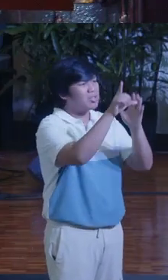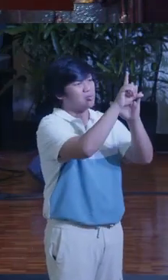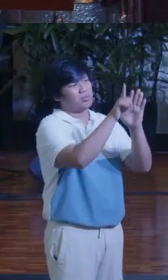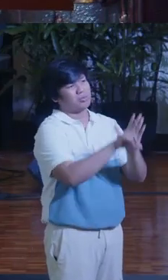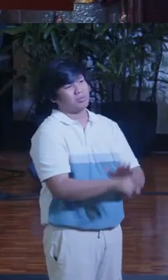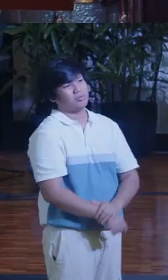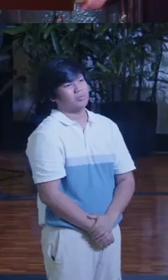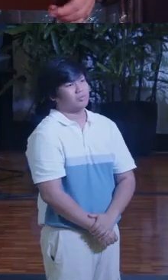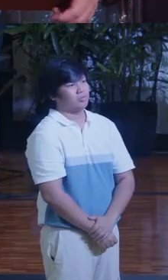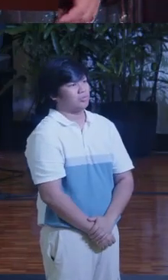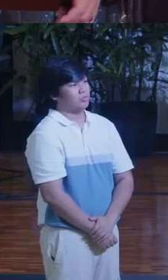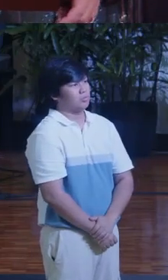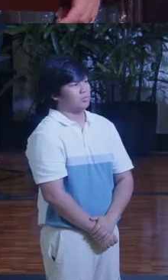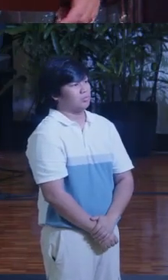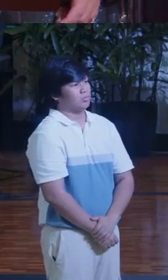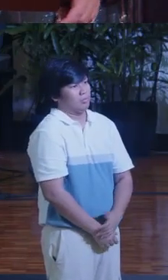pananampalataya.